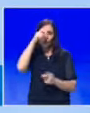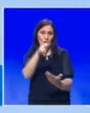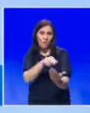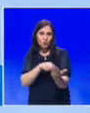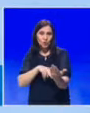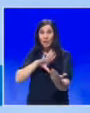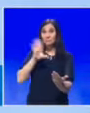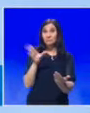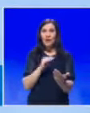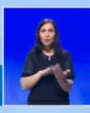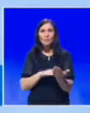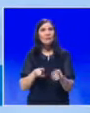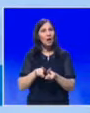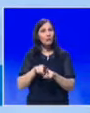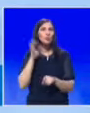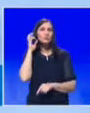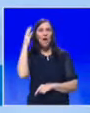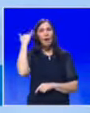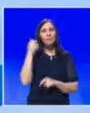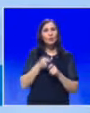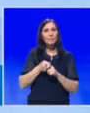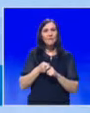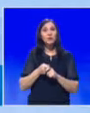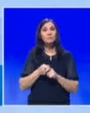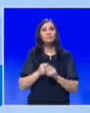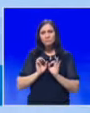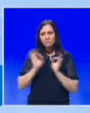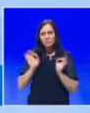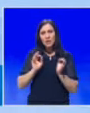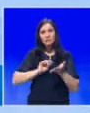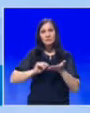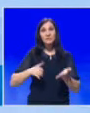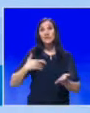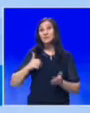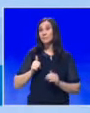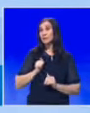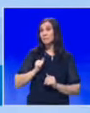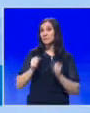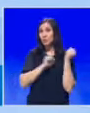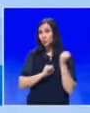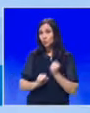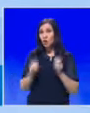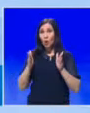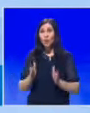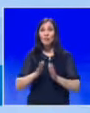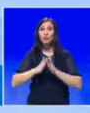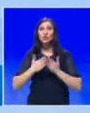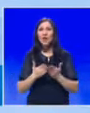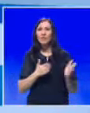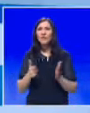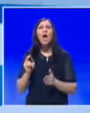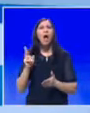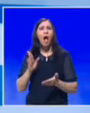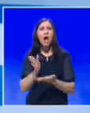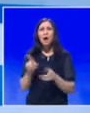целият документ, както госпожа Габриел го направила, много изрично сме написали, че искаме да спазваме Конституция и конкретно членовете, как? Които... Как? Като си ги